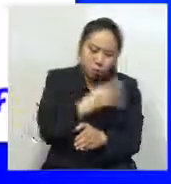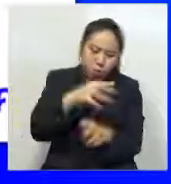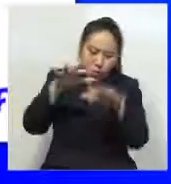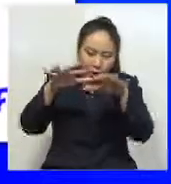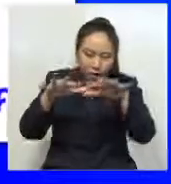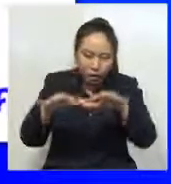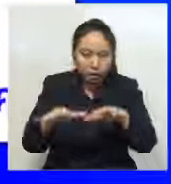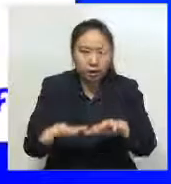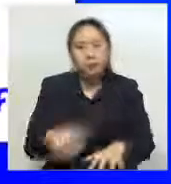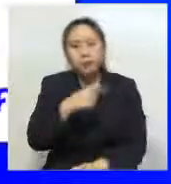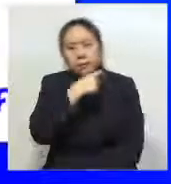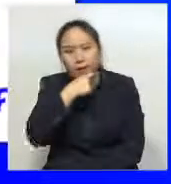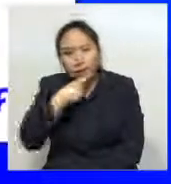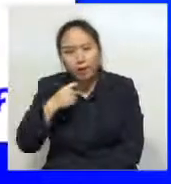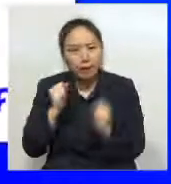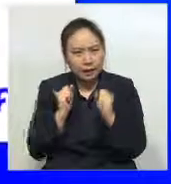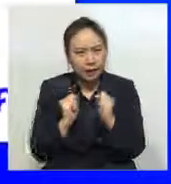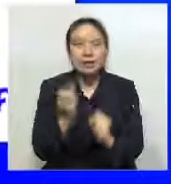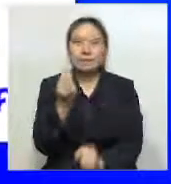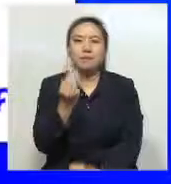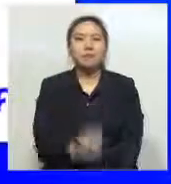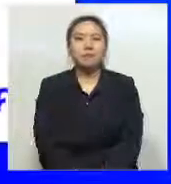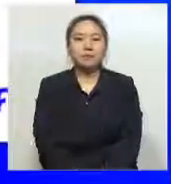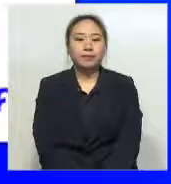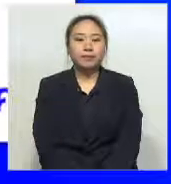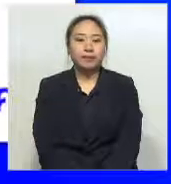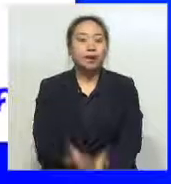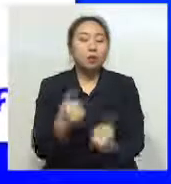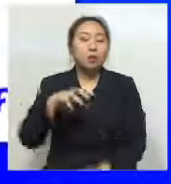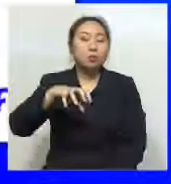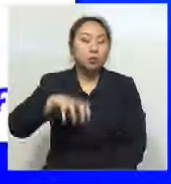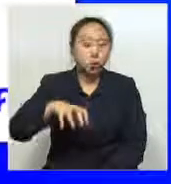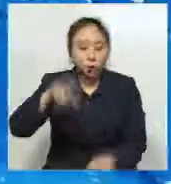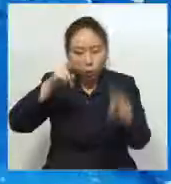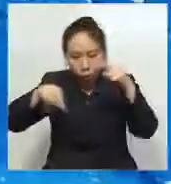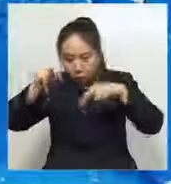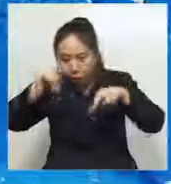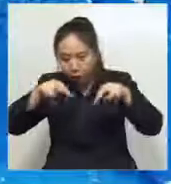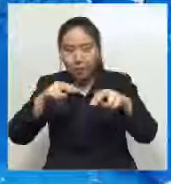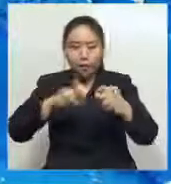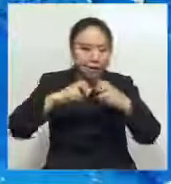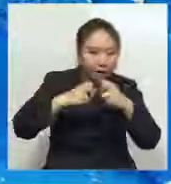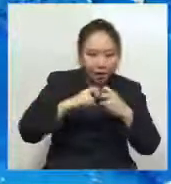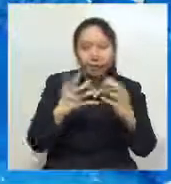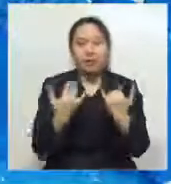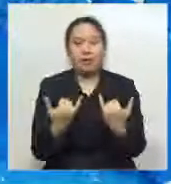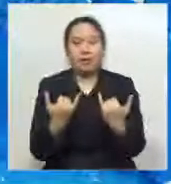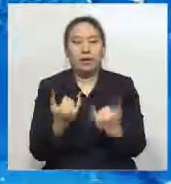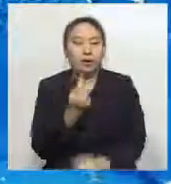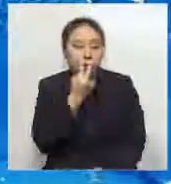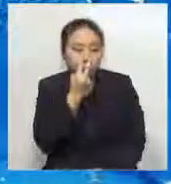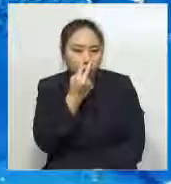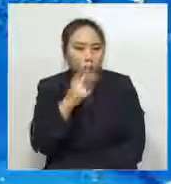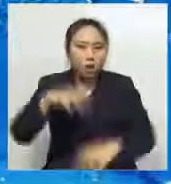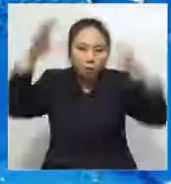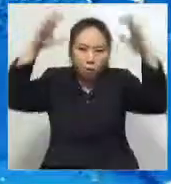สถานการณ์ให้กลับสู่ภาวะปกติโดยเร็วค่ะ ขณะที่ศูนย์เฉพาะกิจชั่วคราวในภาวะวิกฤตก็ยังคงเฝ้าติดตามสถาน